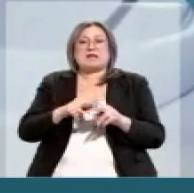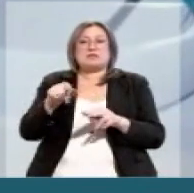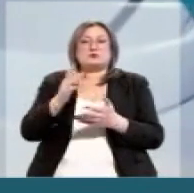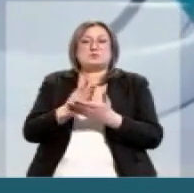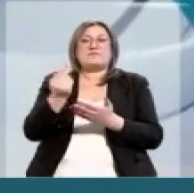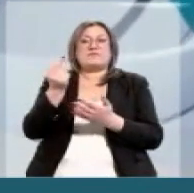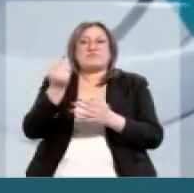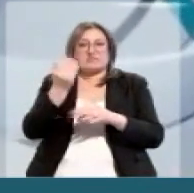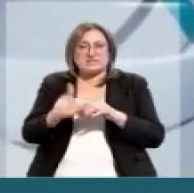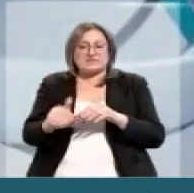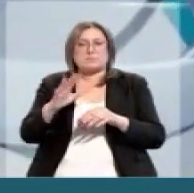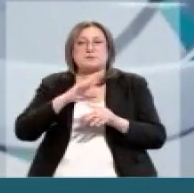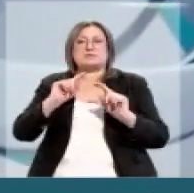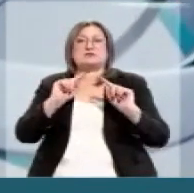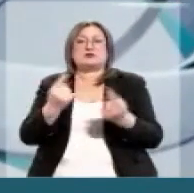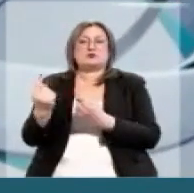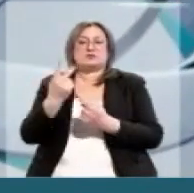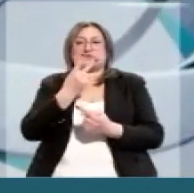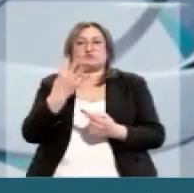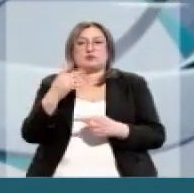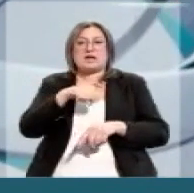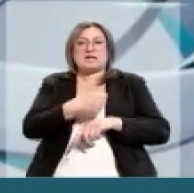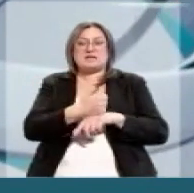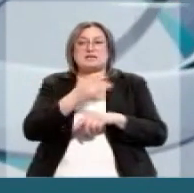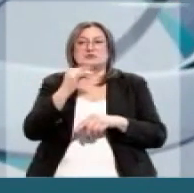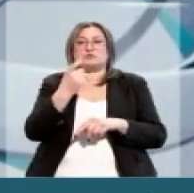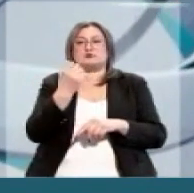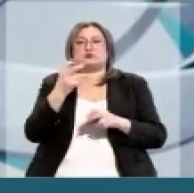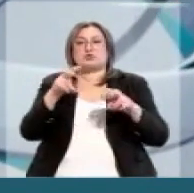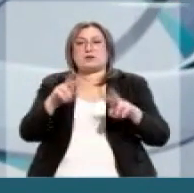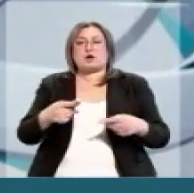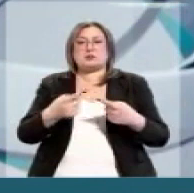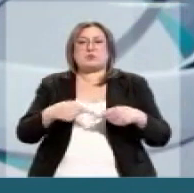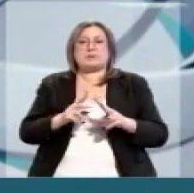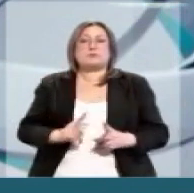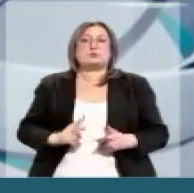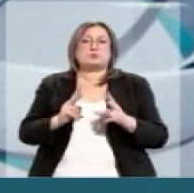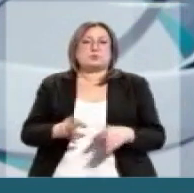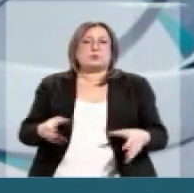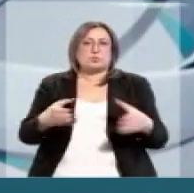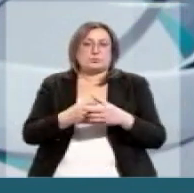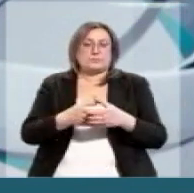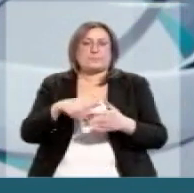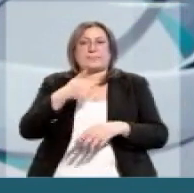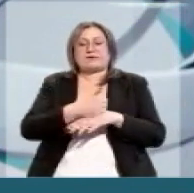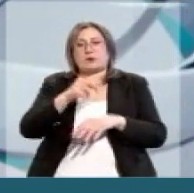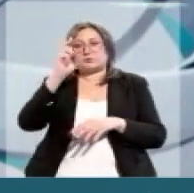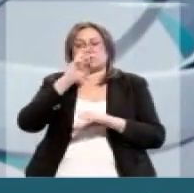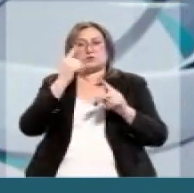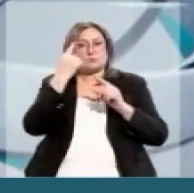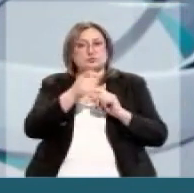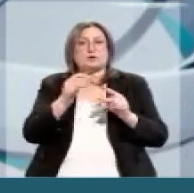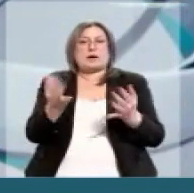источников финансирования, были задержаны 24 лидера и 114 членов организованных преступных группировок. Главе государства